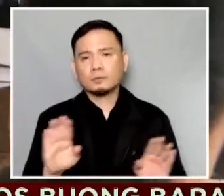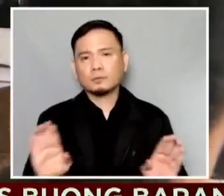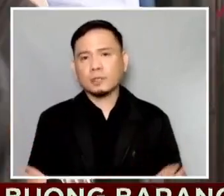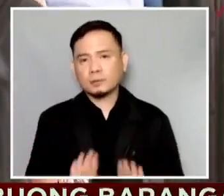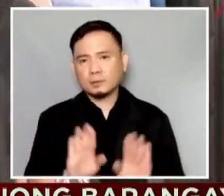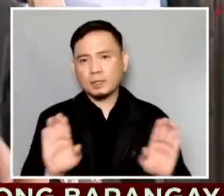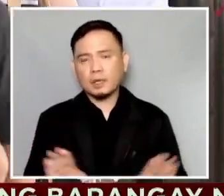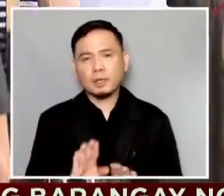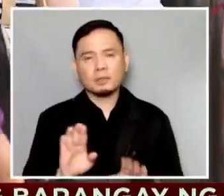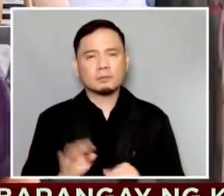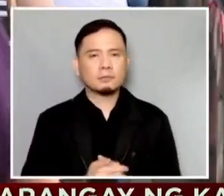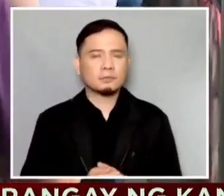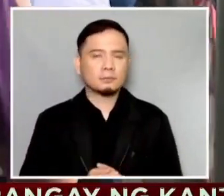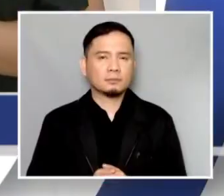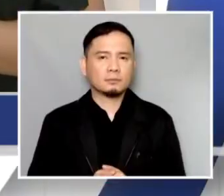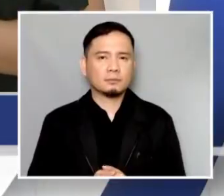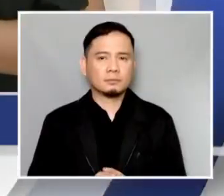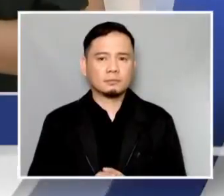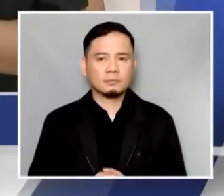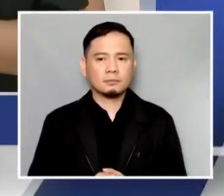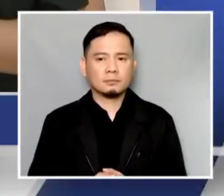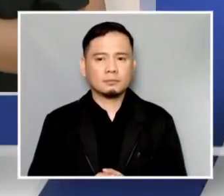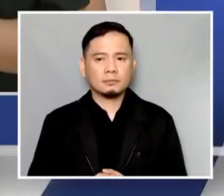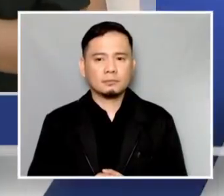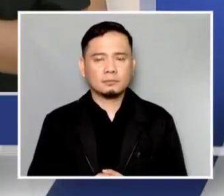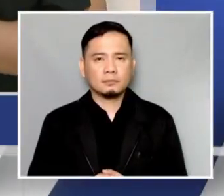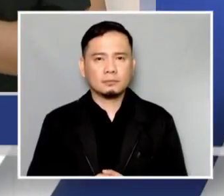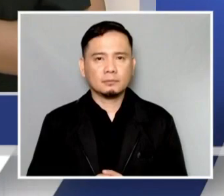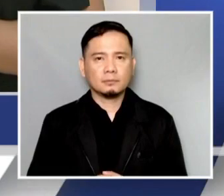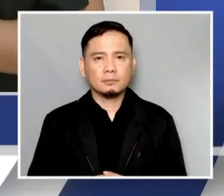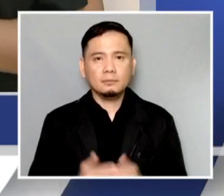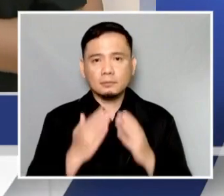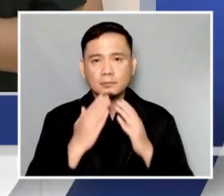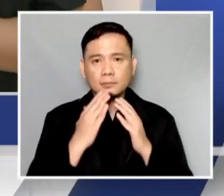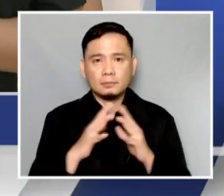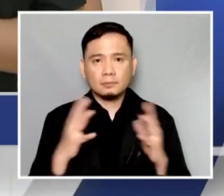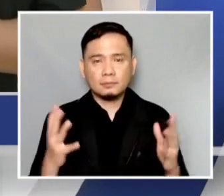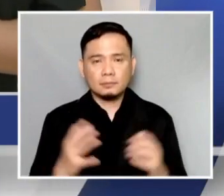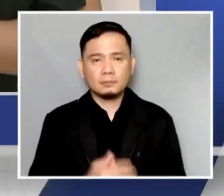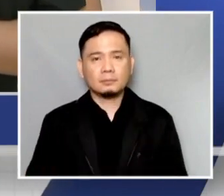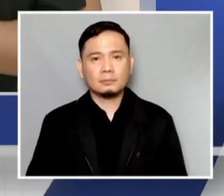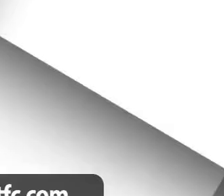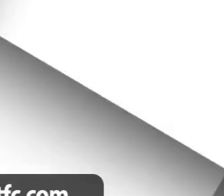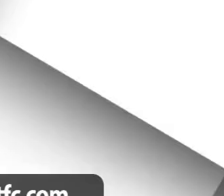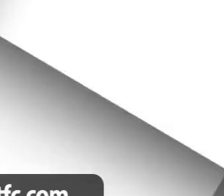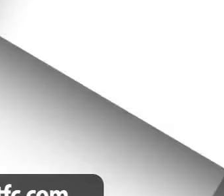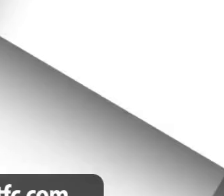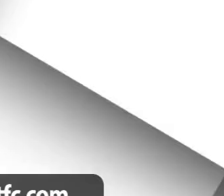Easter Sunday. Alvin? Maraming salamat, Jackie Manabat.